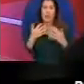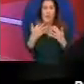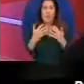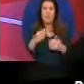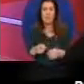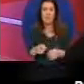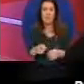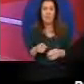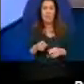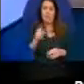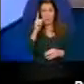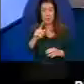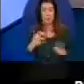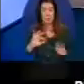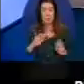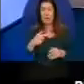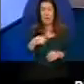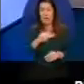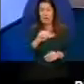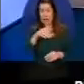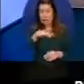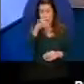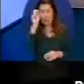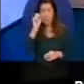מה צדת עיני. מה? הג'יגולו.